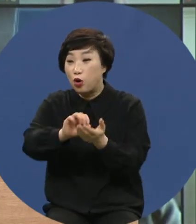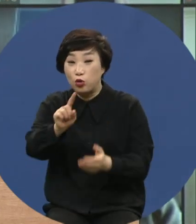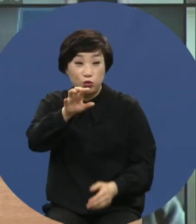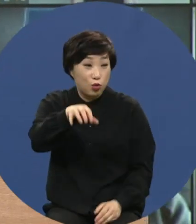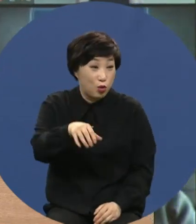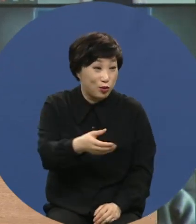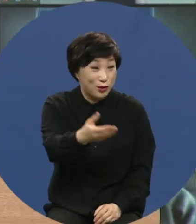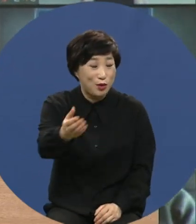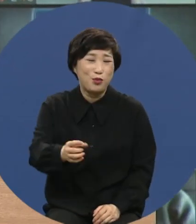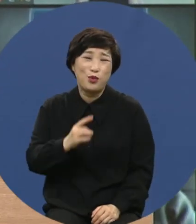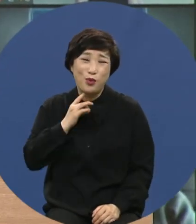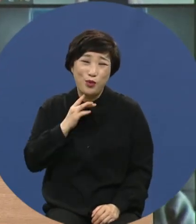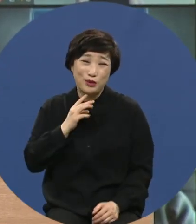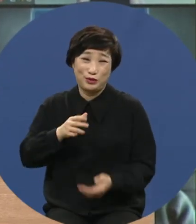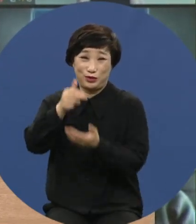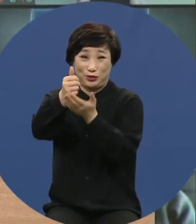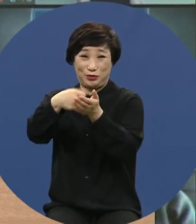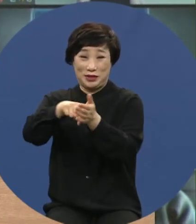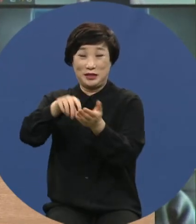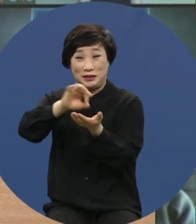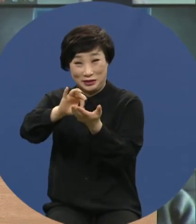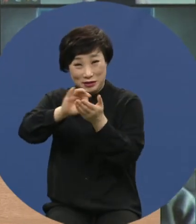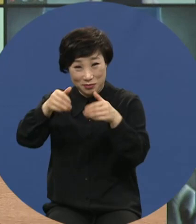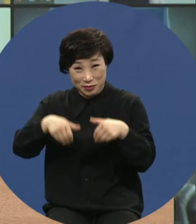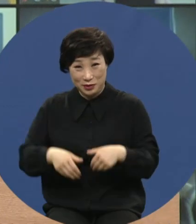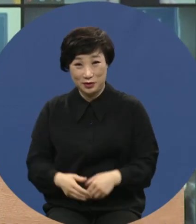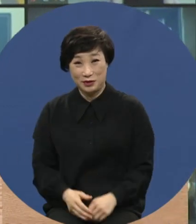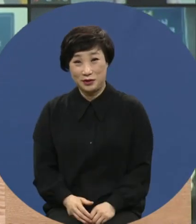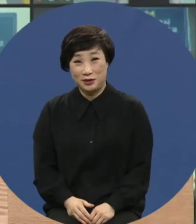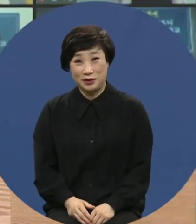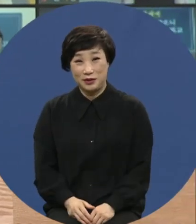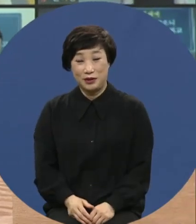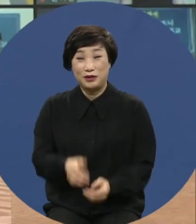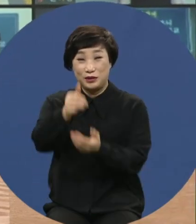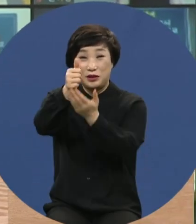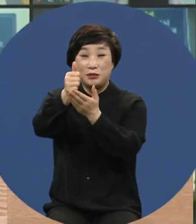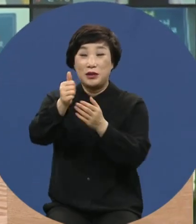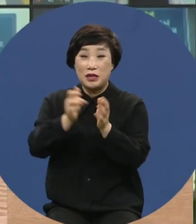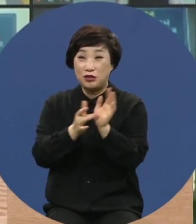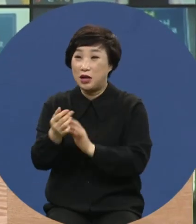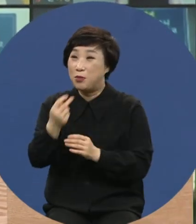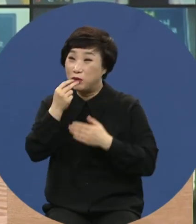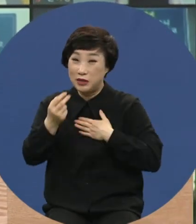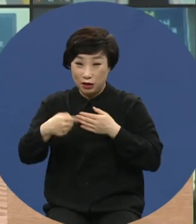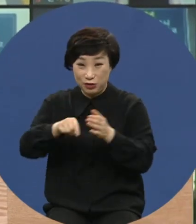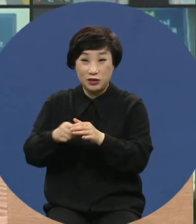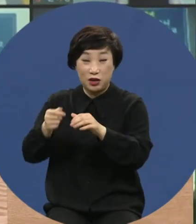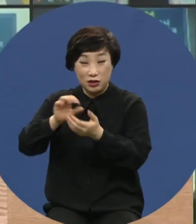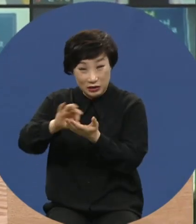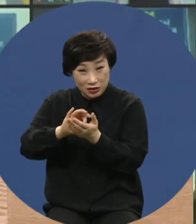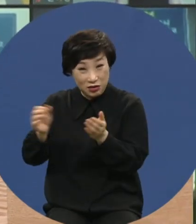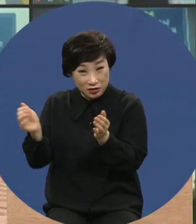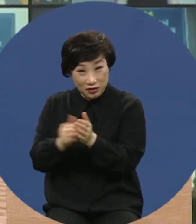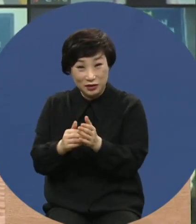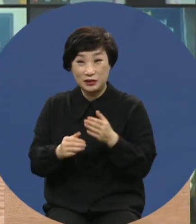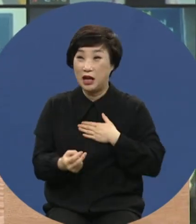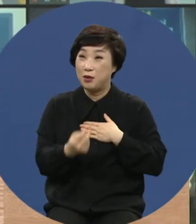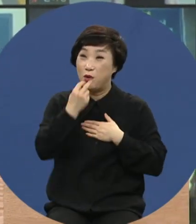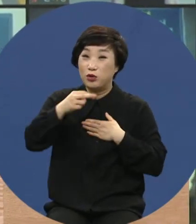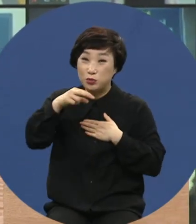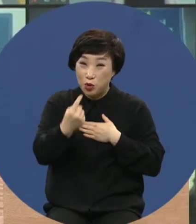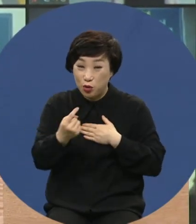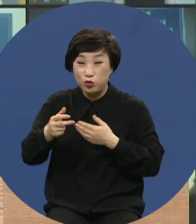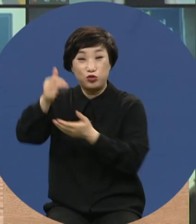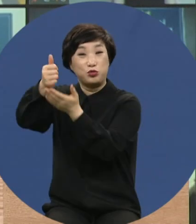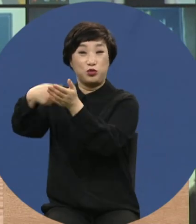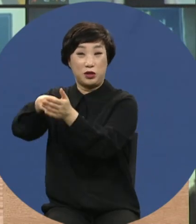쓰느냐? 오직 주를 위해 쓰는 겁니다. 주님도 자기 목숨을 나를 위해 쓰셨으니 내 목숨도